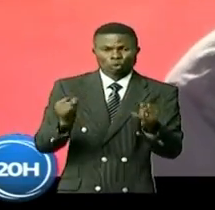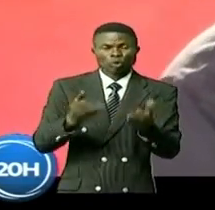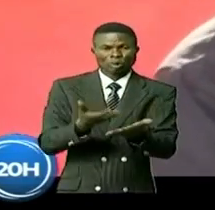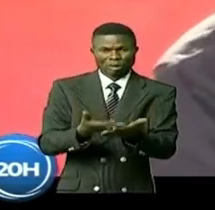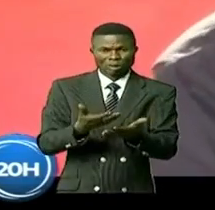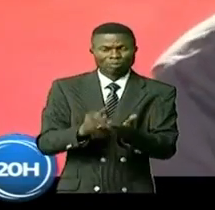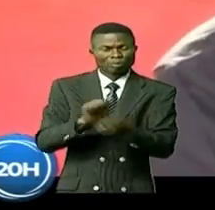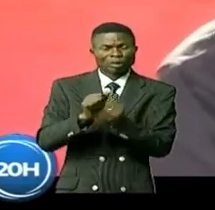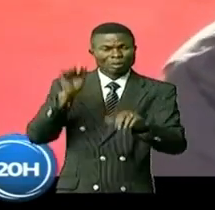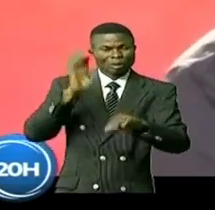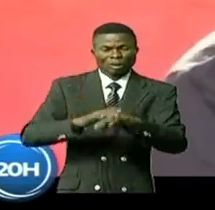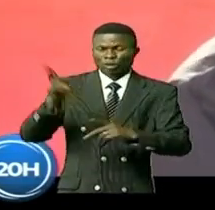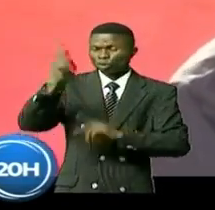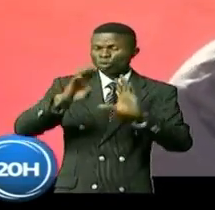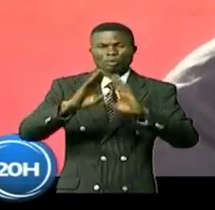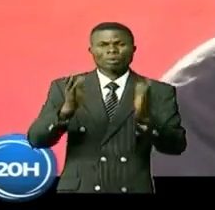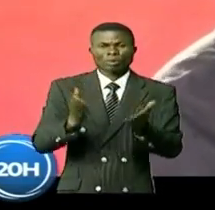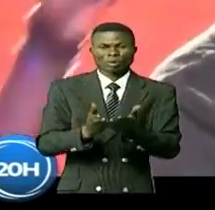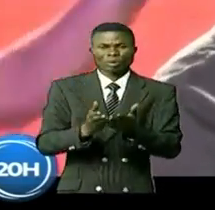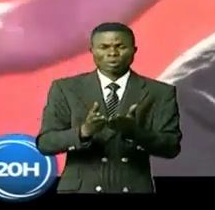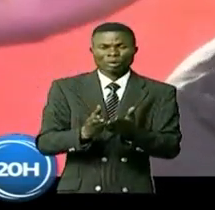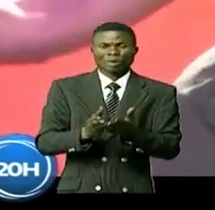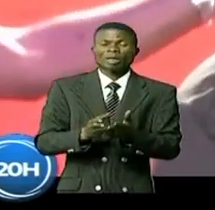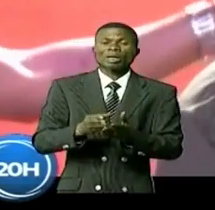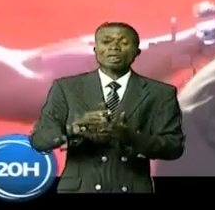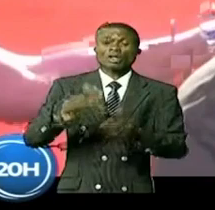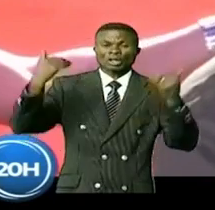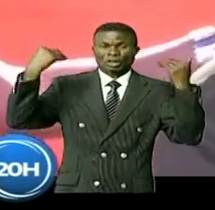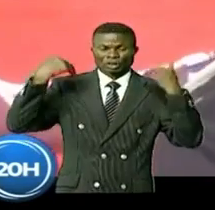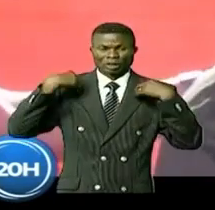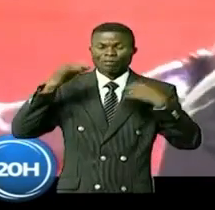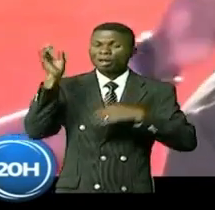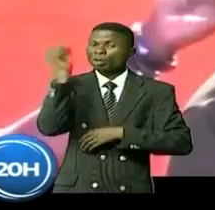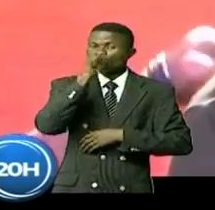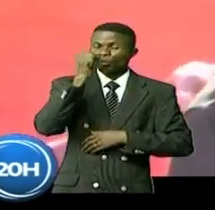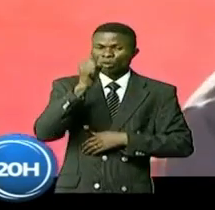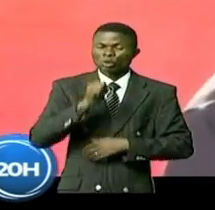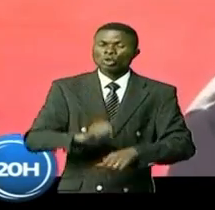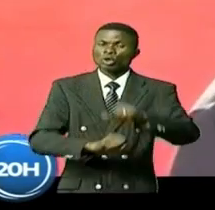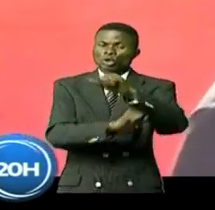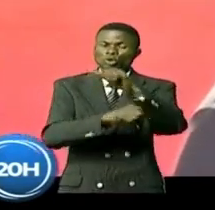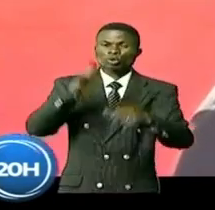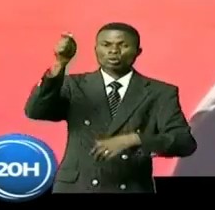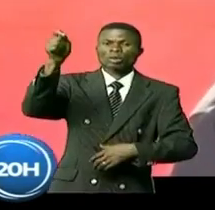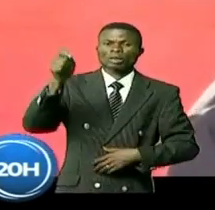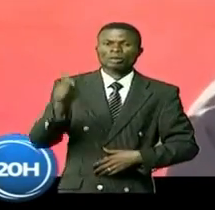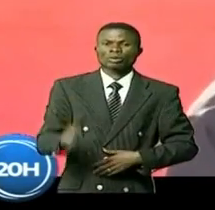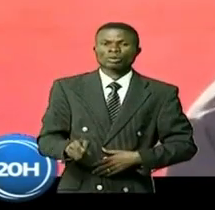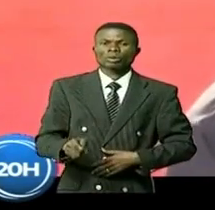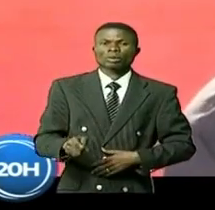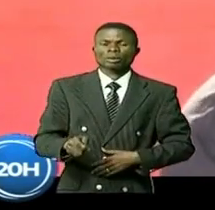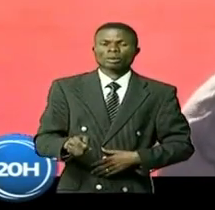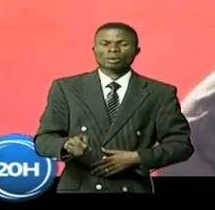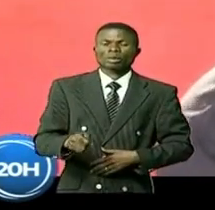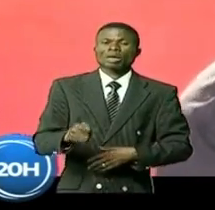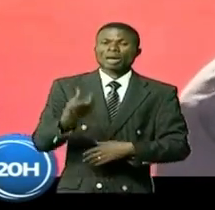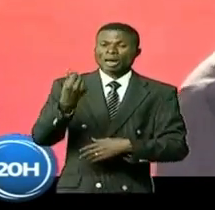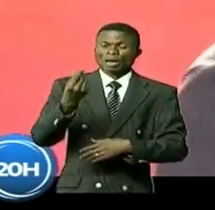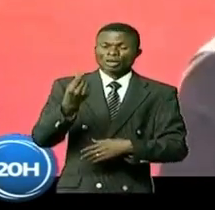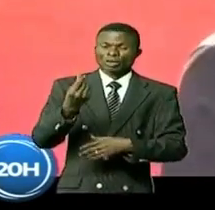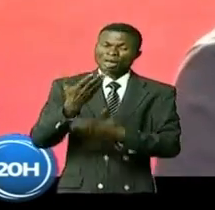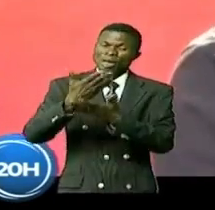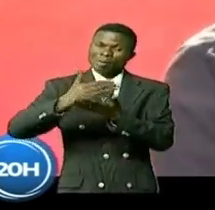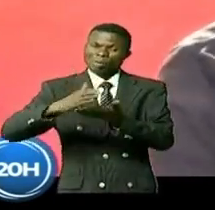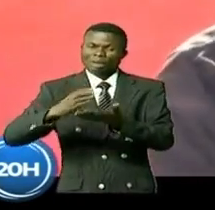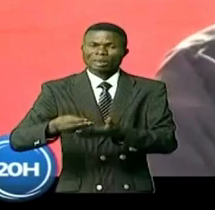concerne tout un peuple. Le producteur a décidé de secourir nos forces armées. Une partie de l'argent du